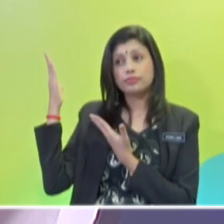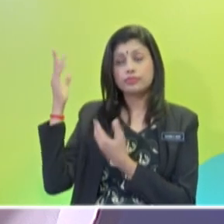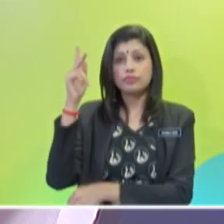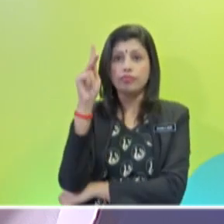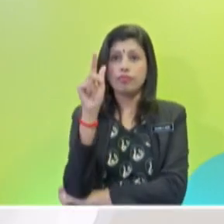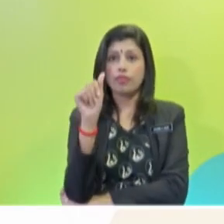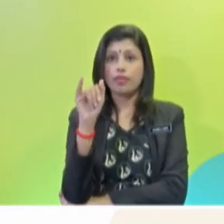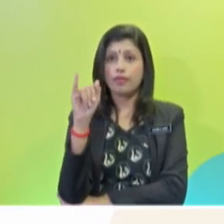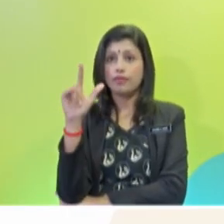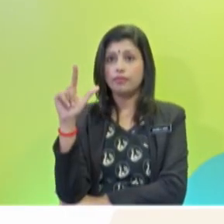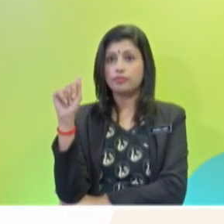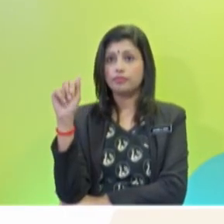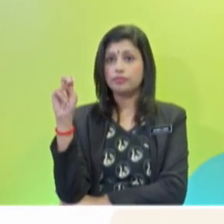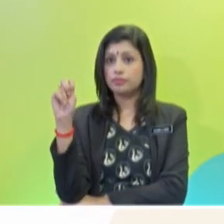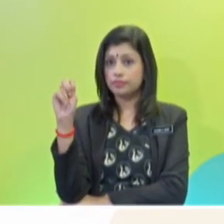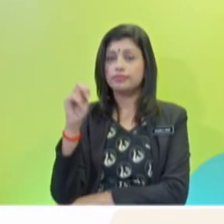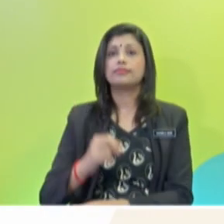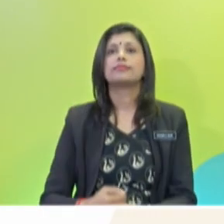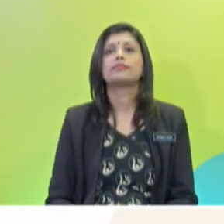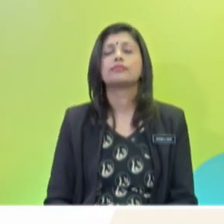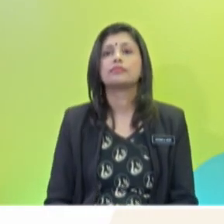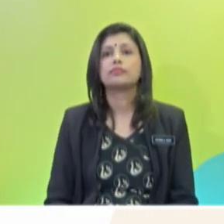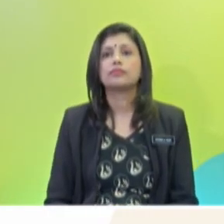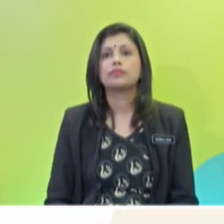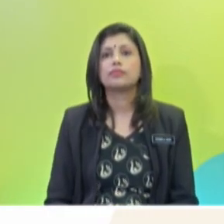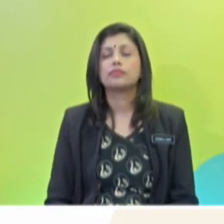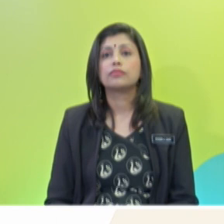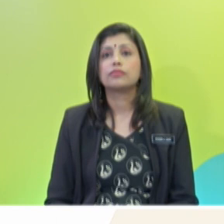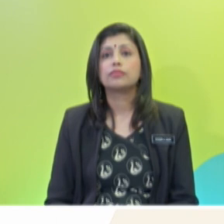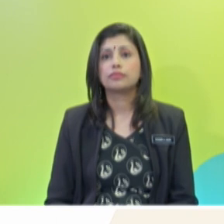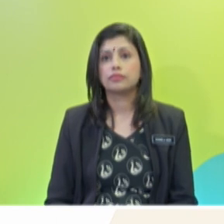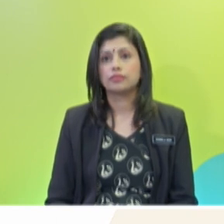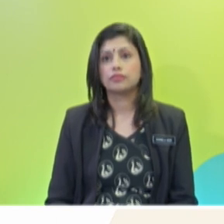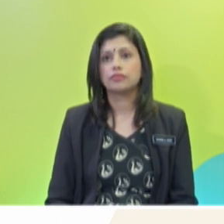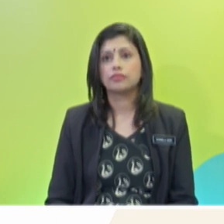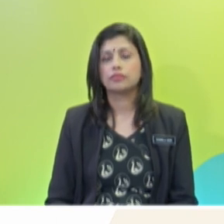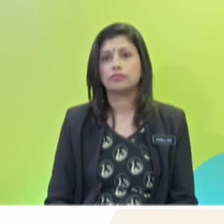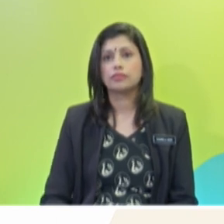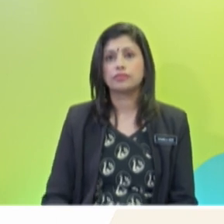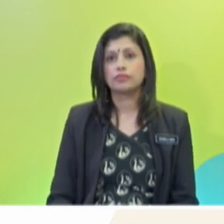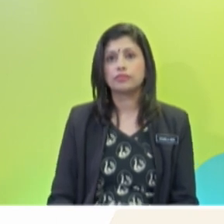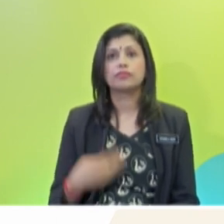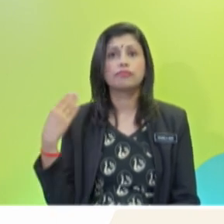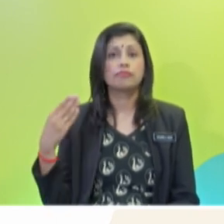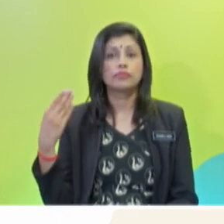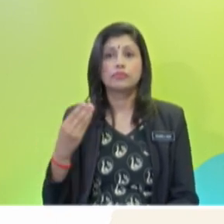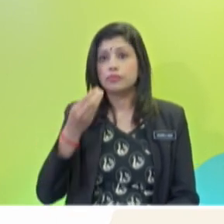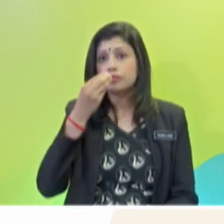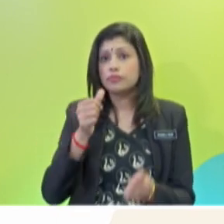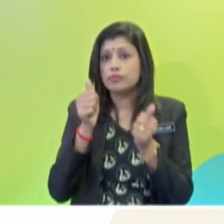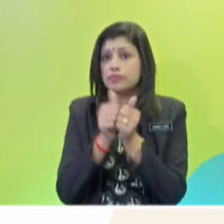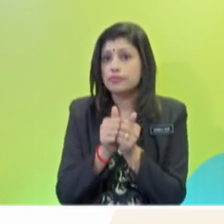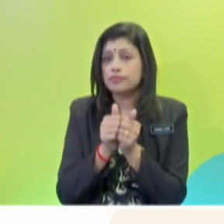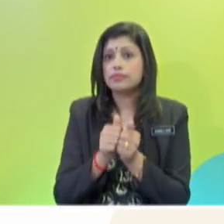Kailan. Kailan ni adalah terkenal dengan kailan ikan masin. Ia jugalah